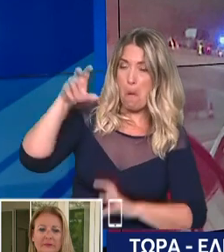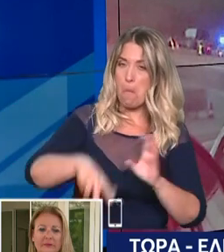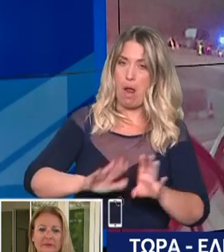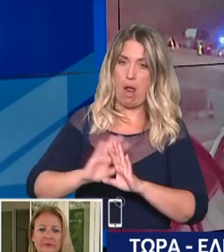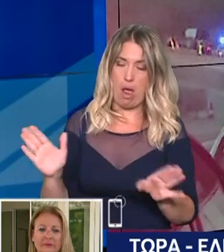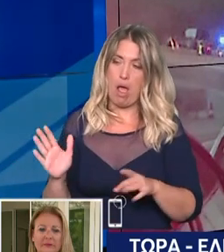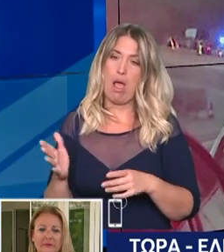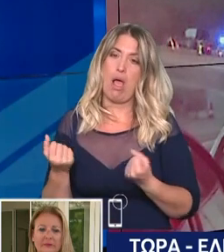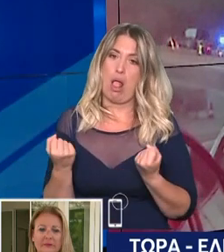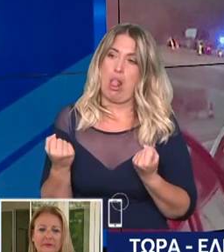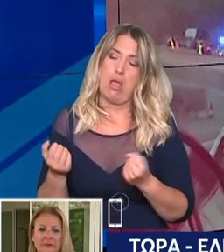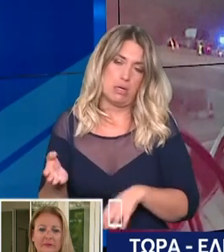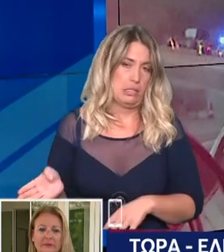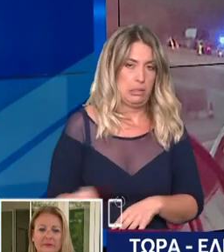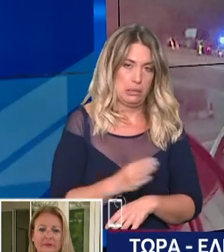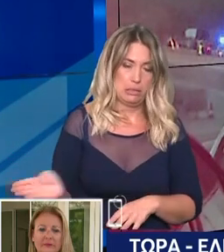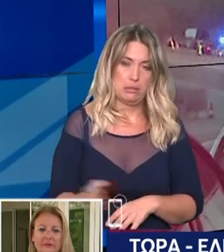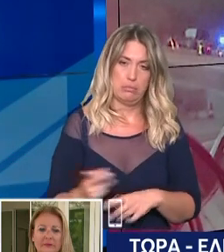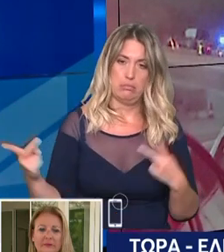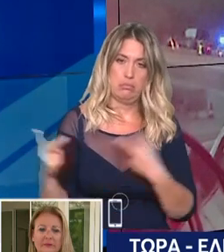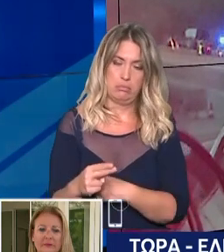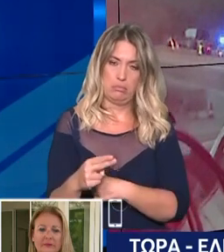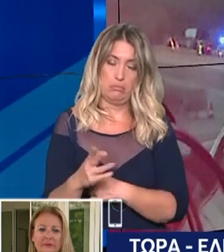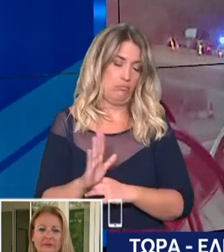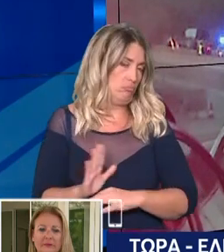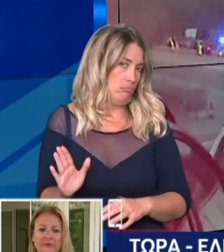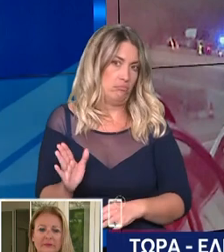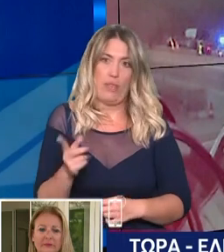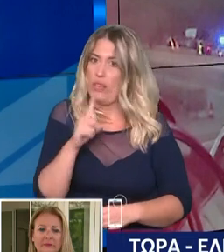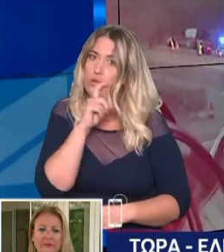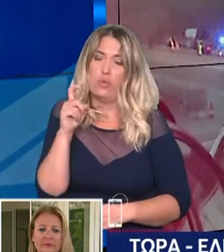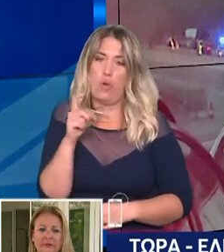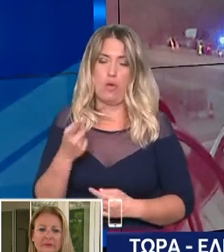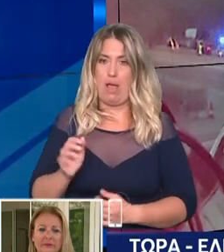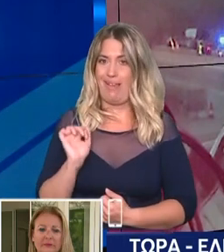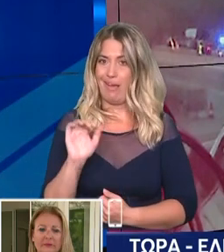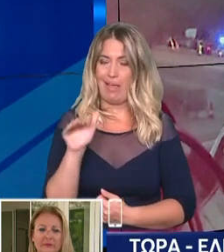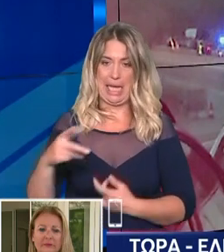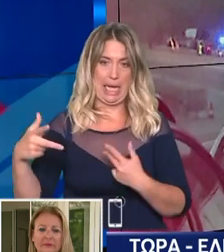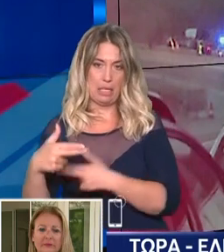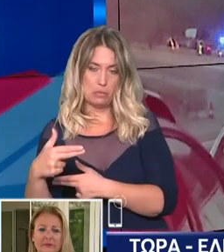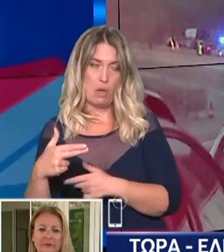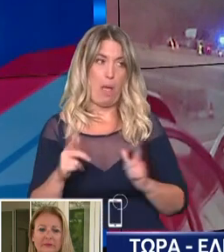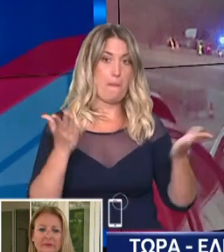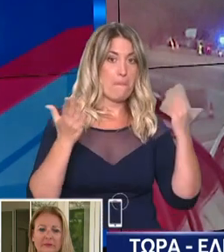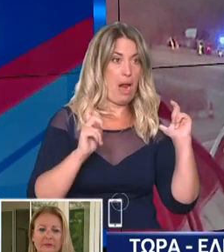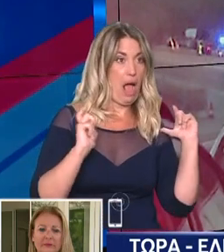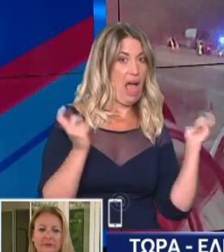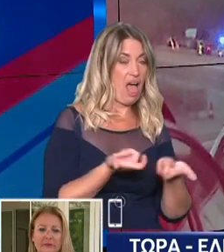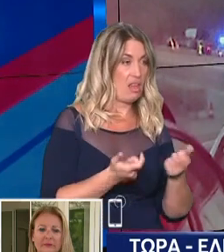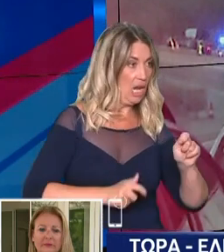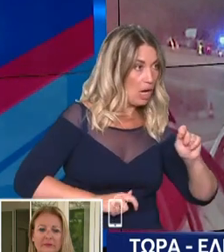με τα δυσκολίες, καθώς το ένα ρεύμα έχει κλείσει. Η παλαιά Εθνική Οδός και ένα κομμάτι της νέας Εθνικής